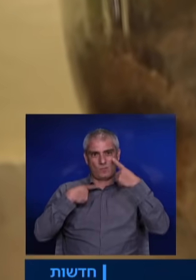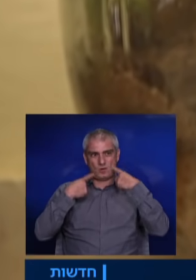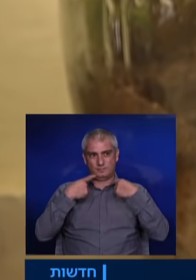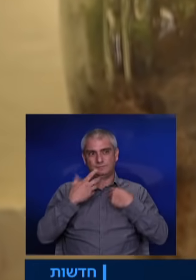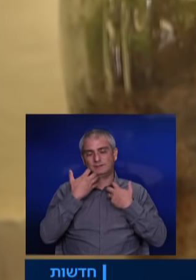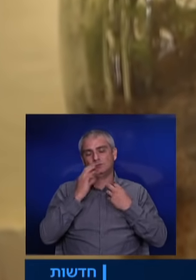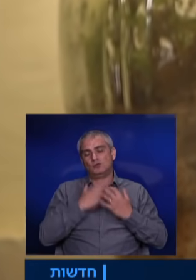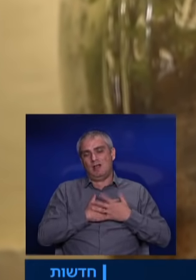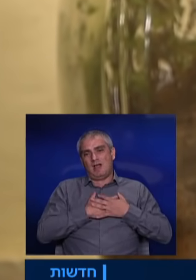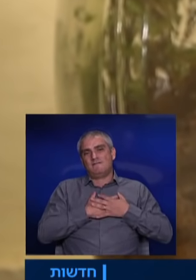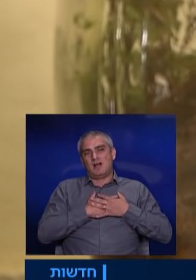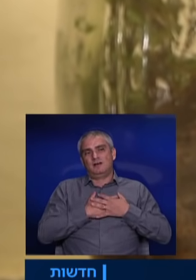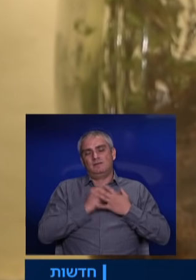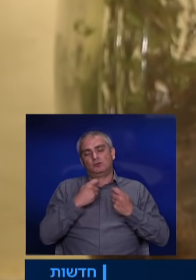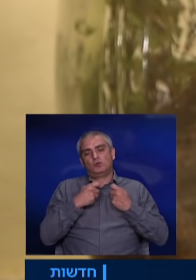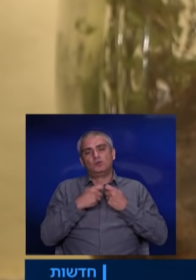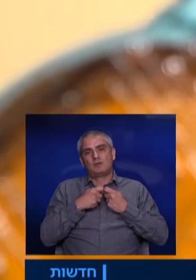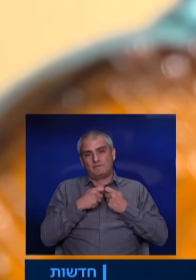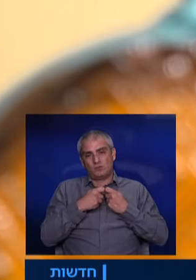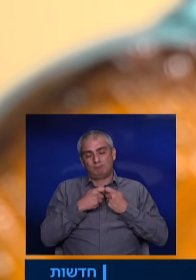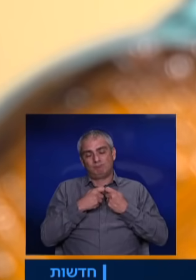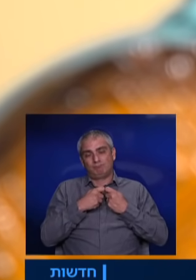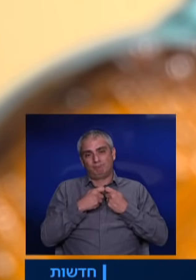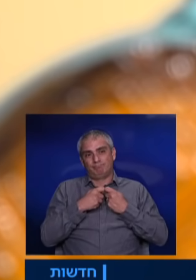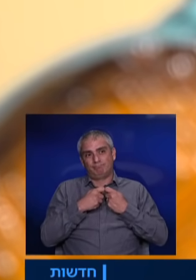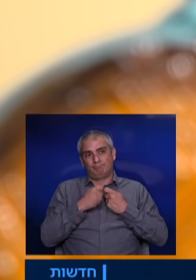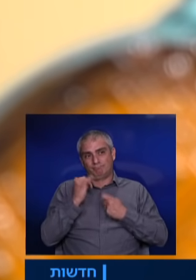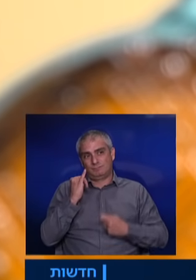סיפור של אהבה ושל שותפות.